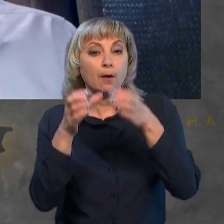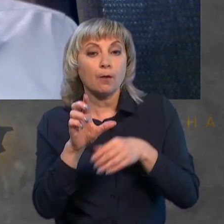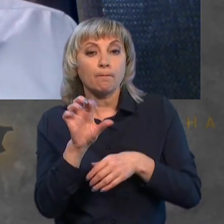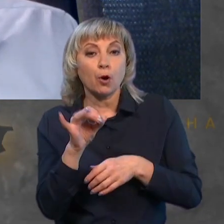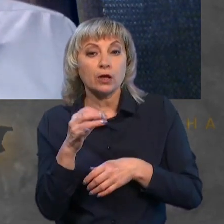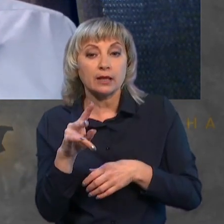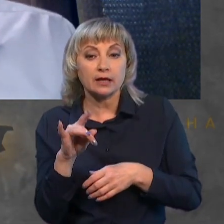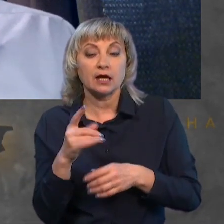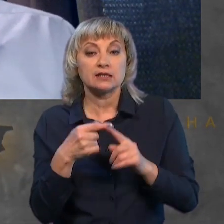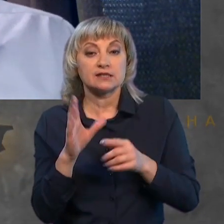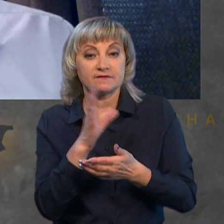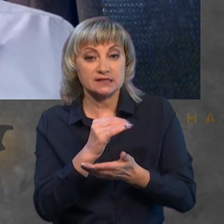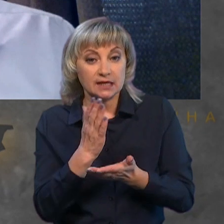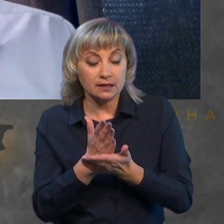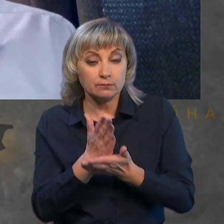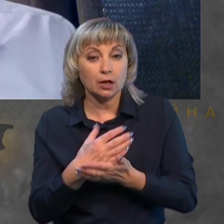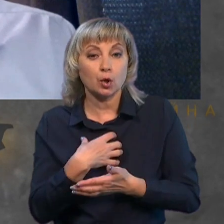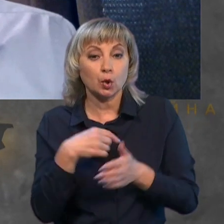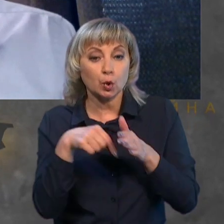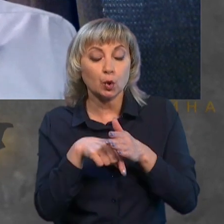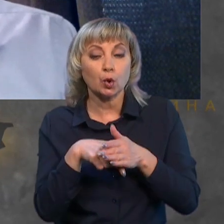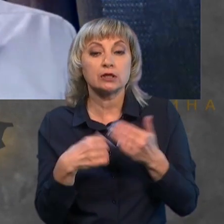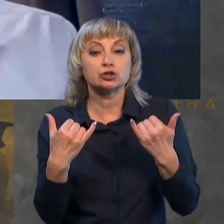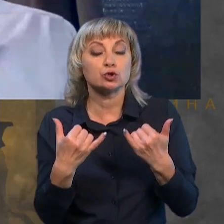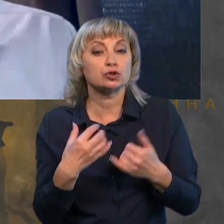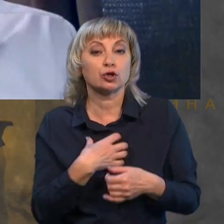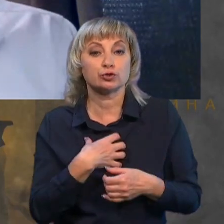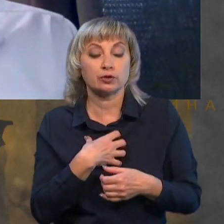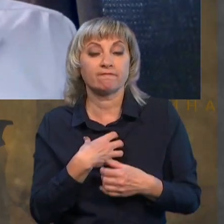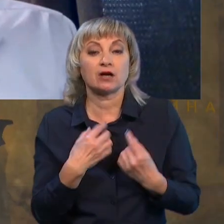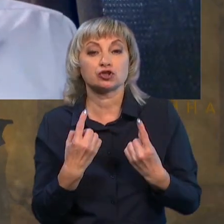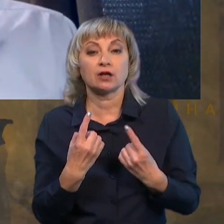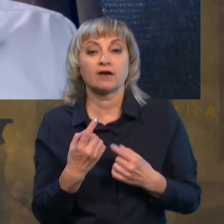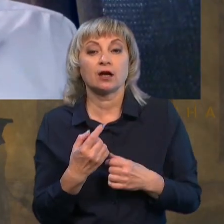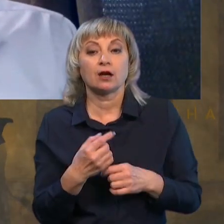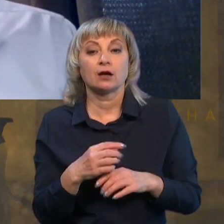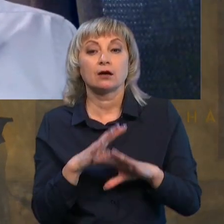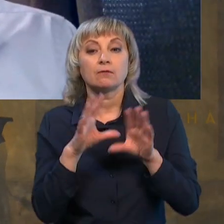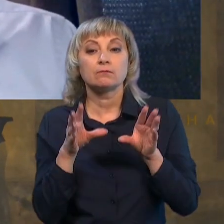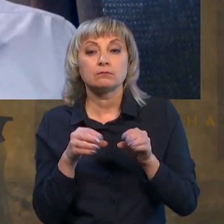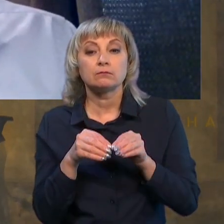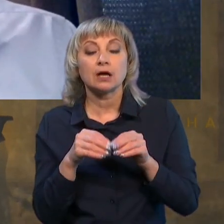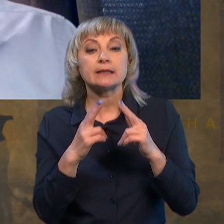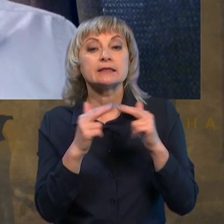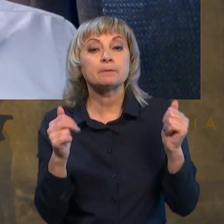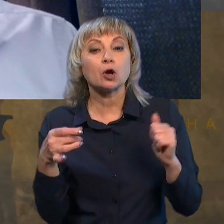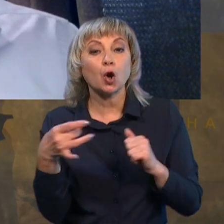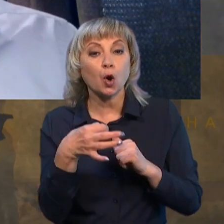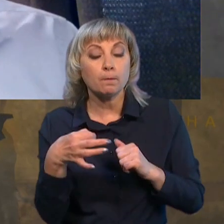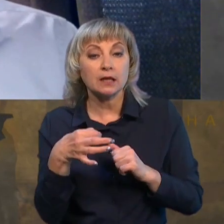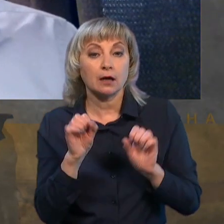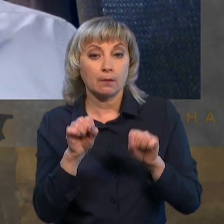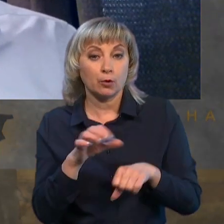Все це відіграє роль. Пане Юрію, сьогодні дуже суттєво і важливо. І от, ну, в принципі, Дніпропетровська область, вона може